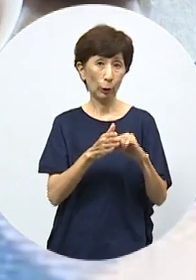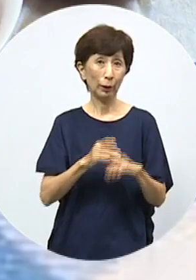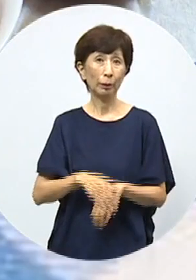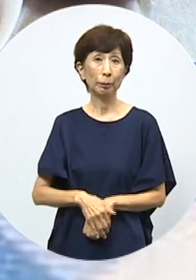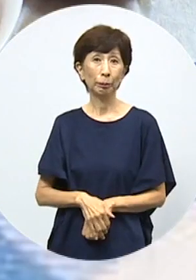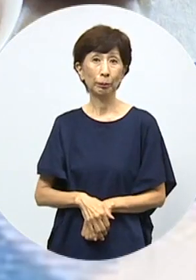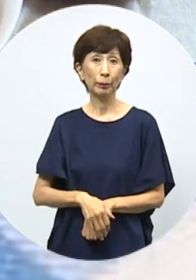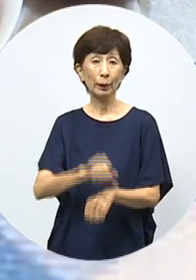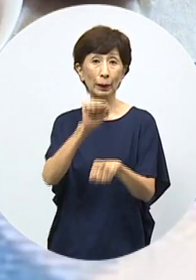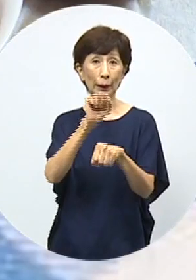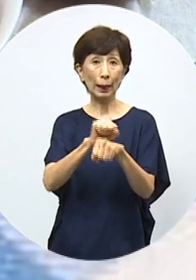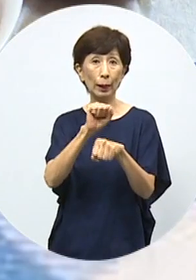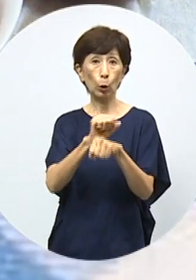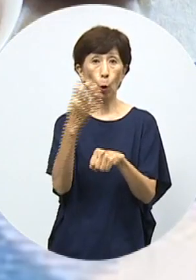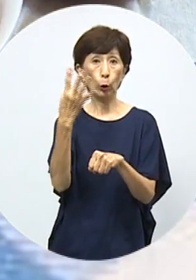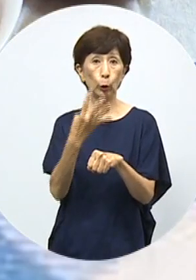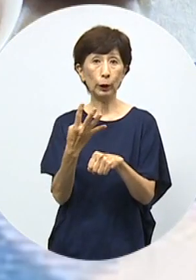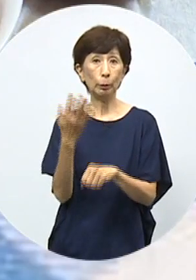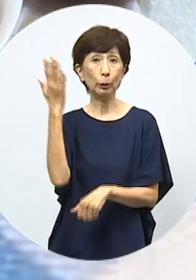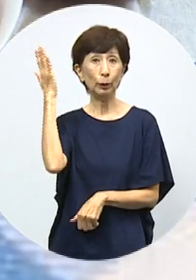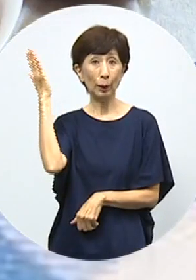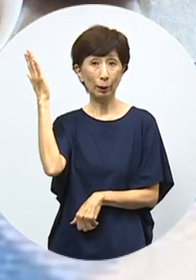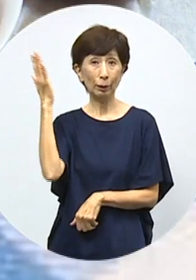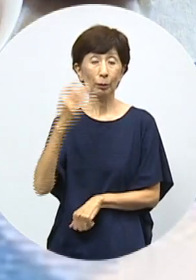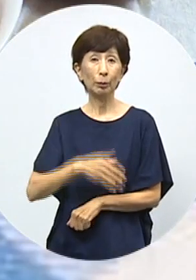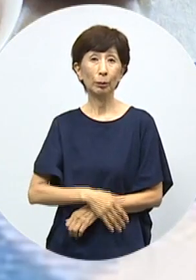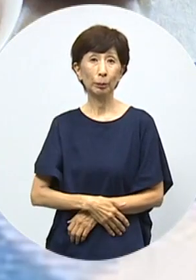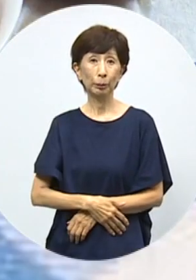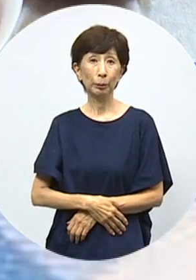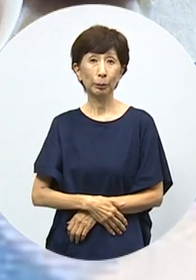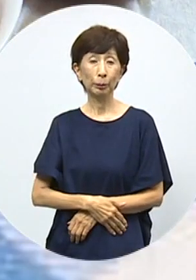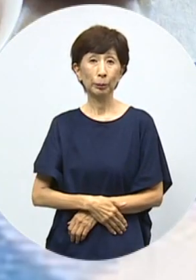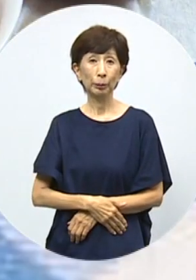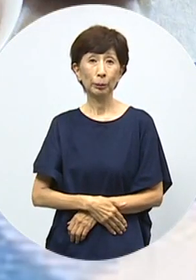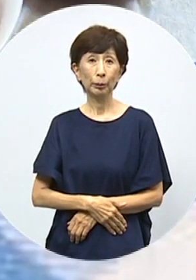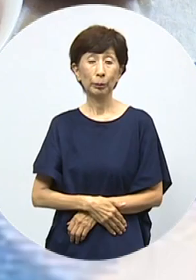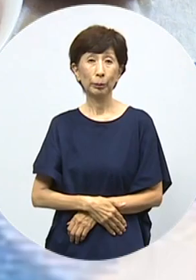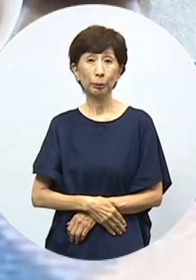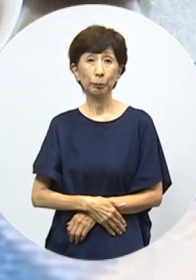材料4人分はご覧の通りとなります。